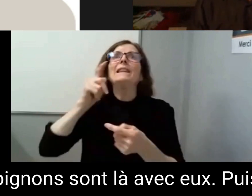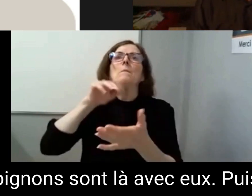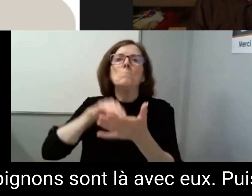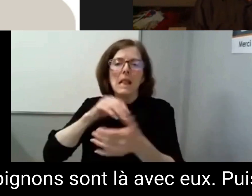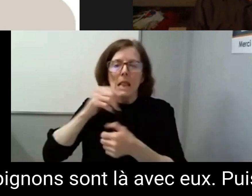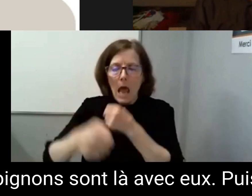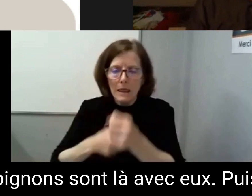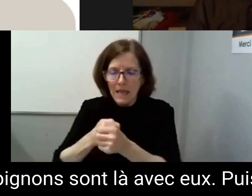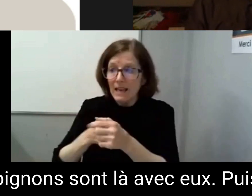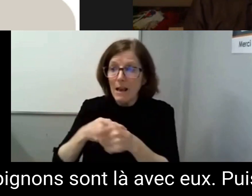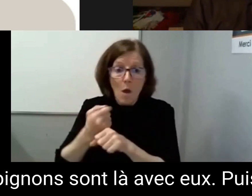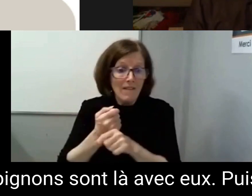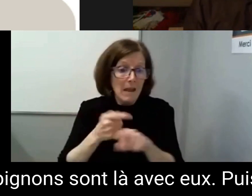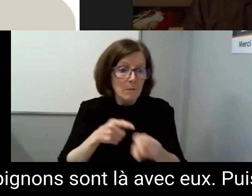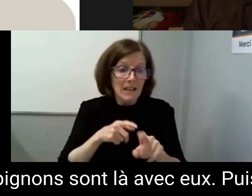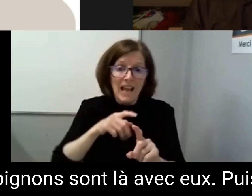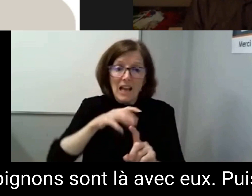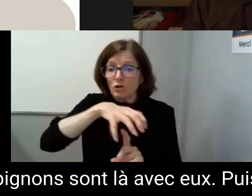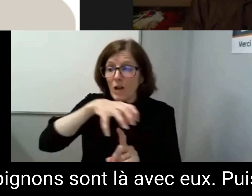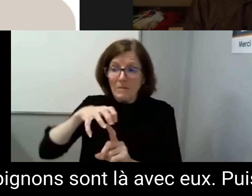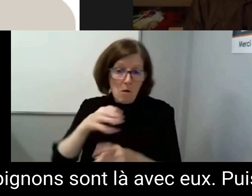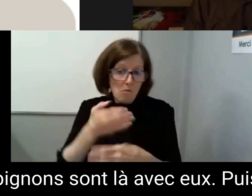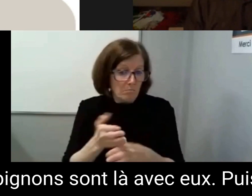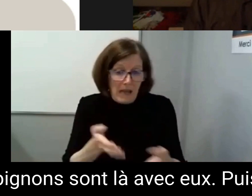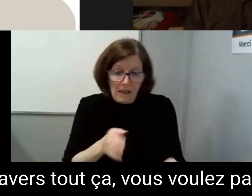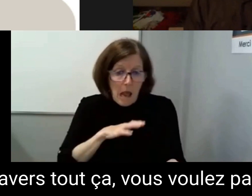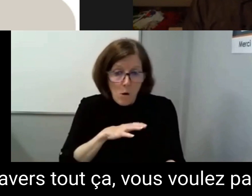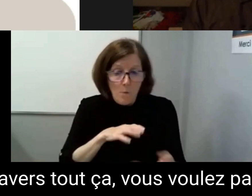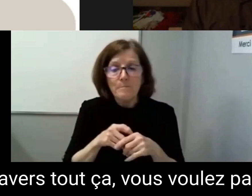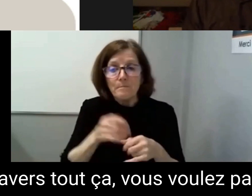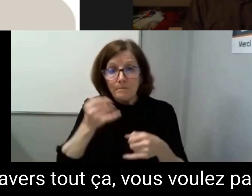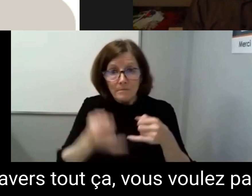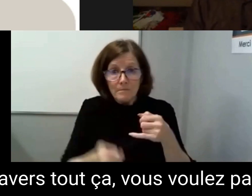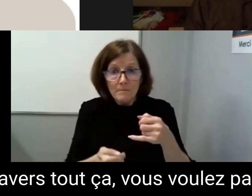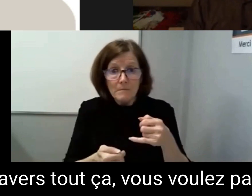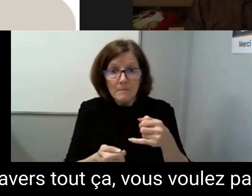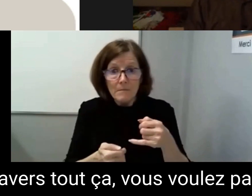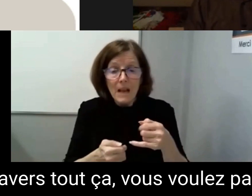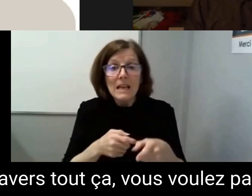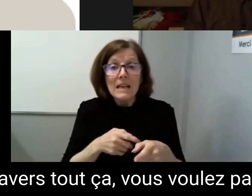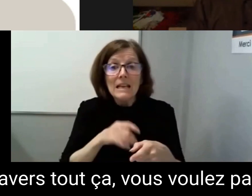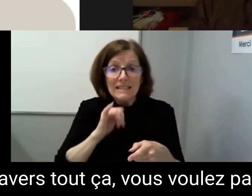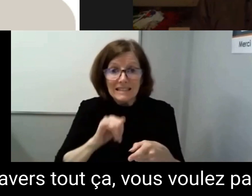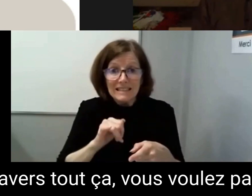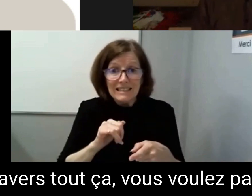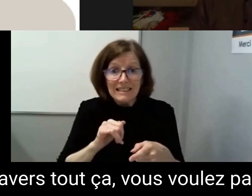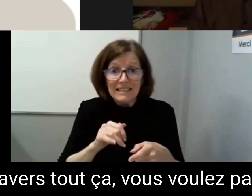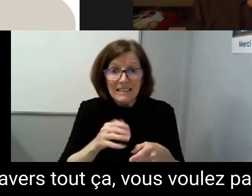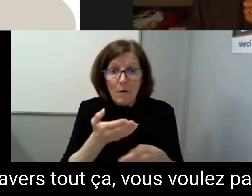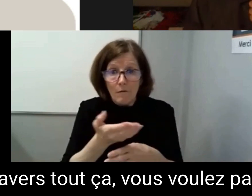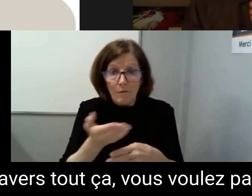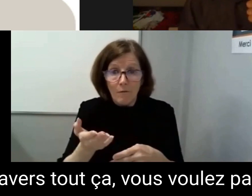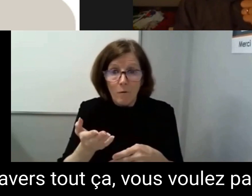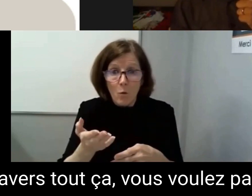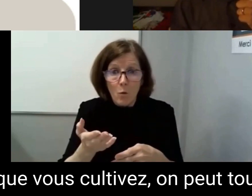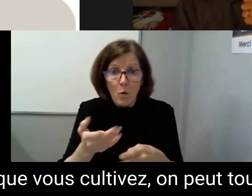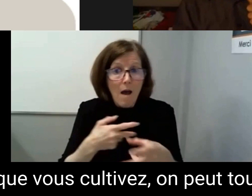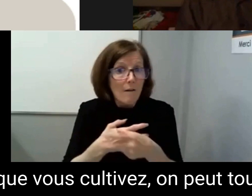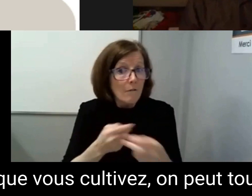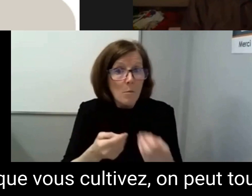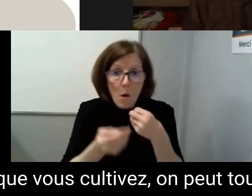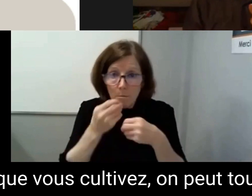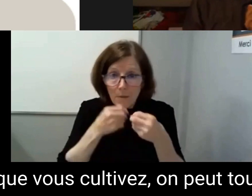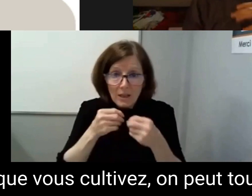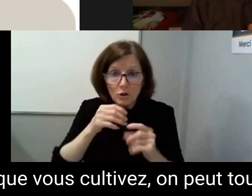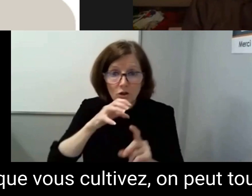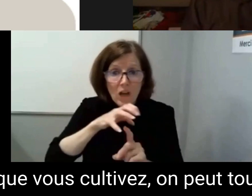là avec eux. Puis en dernier lieu, si vous, à travers tout ça, vous ne voulez pas manger les champignons